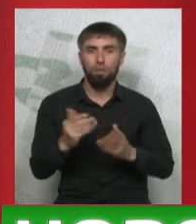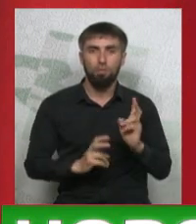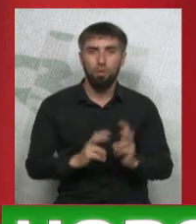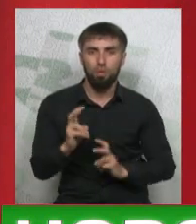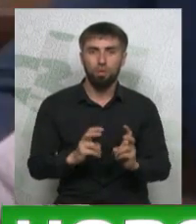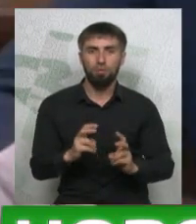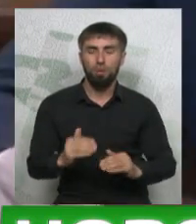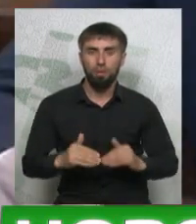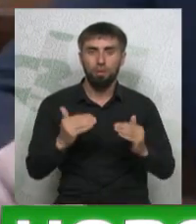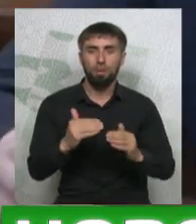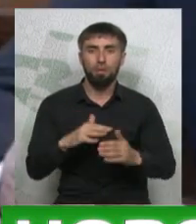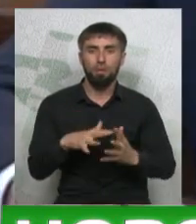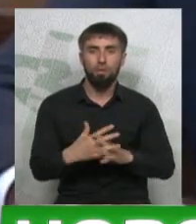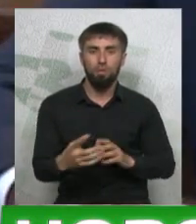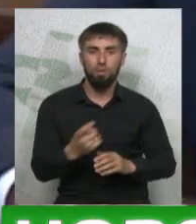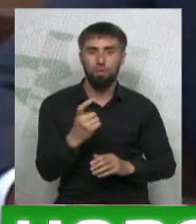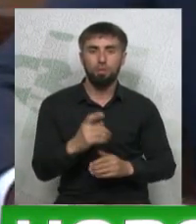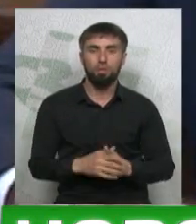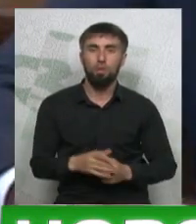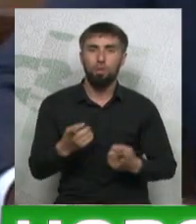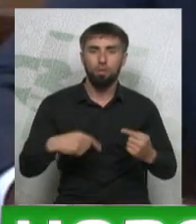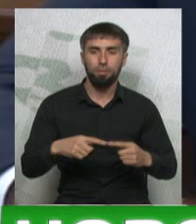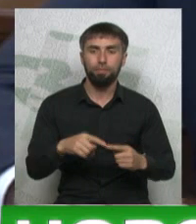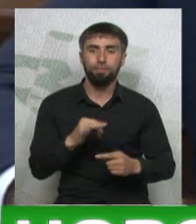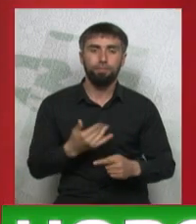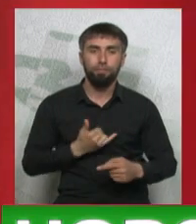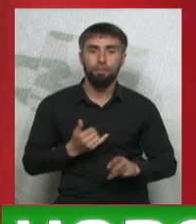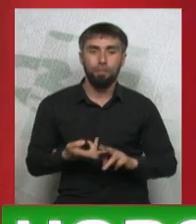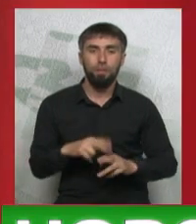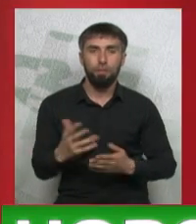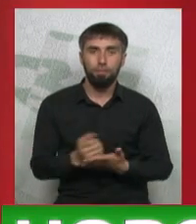сельское хозяйство, предприятия, организации. И у нас это